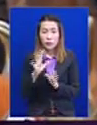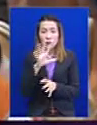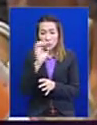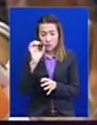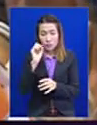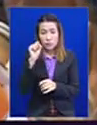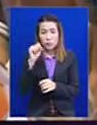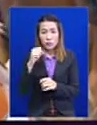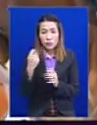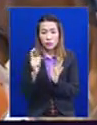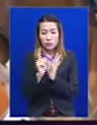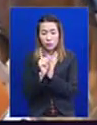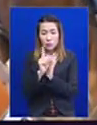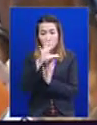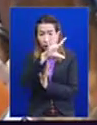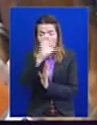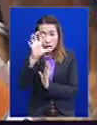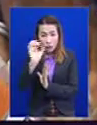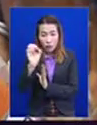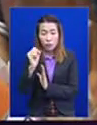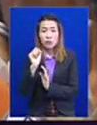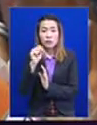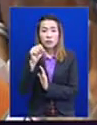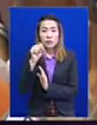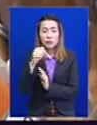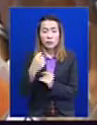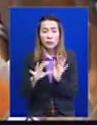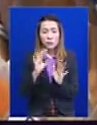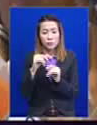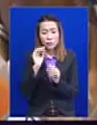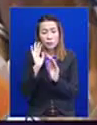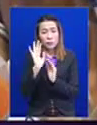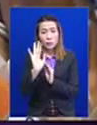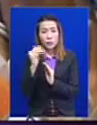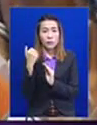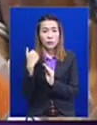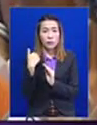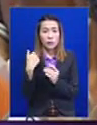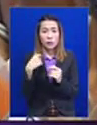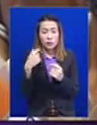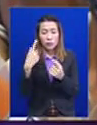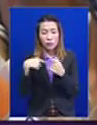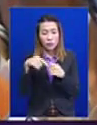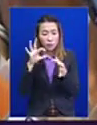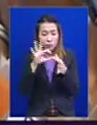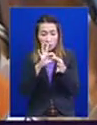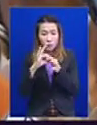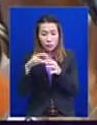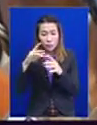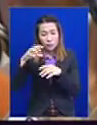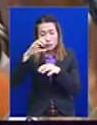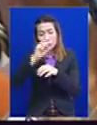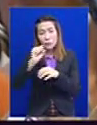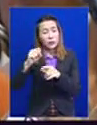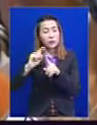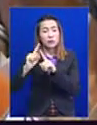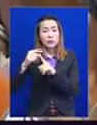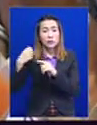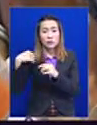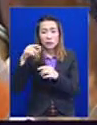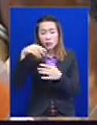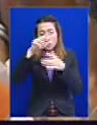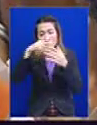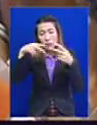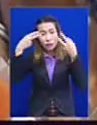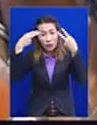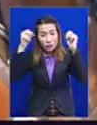ครับหมายความว่าถ้า500คนก็เห็นดีเห็นงามก็โอเคแล้วก็กลับไปสภาผู้แทนราษฎรเขาก็ไปเลือกนายกของเขาเ